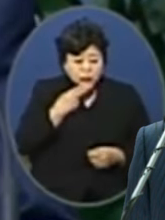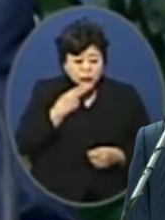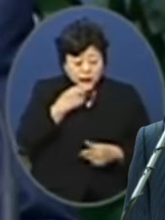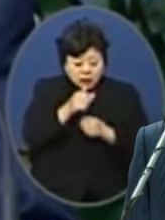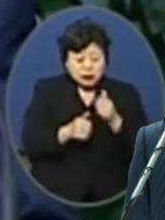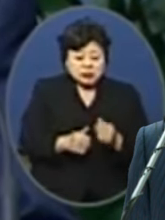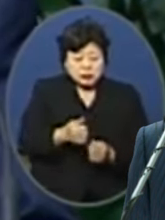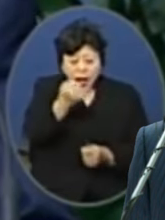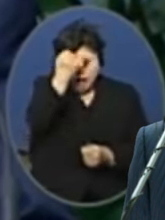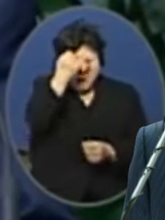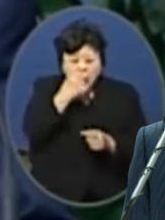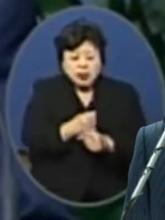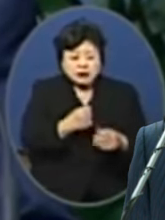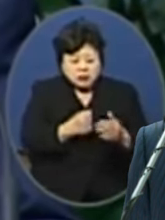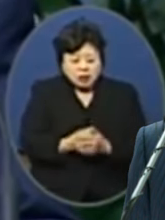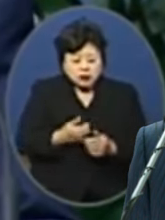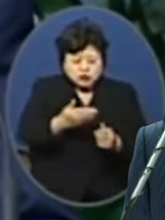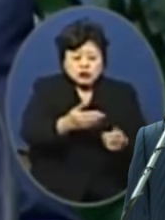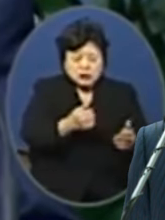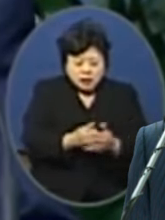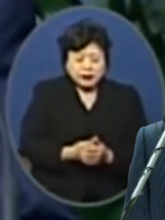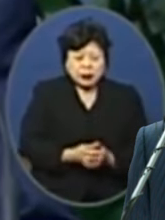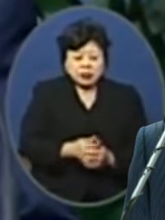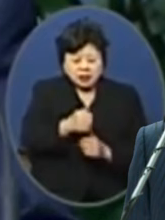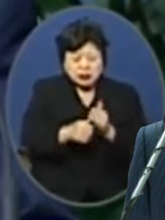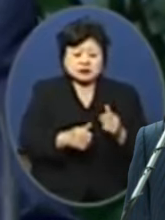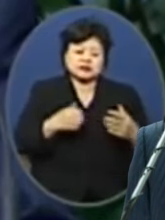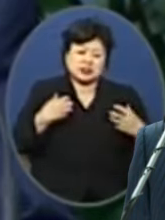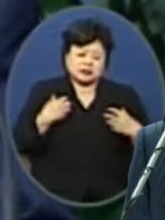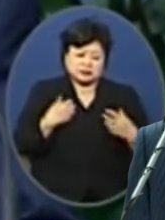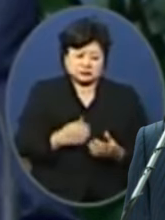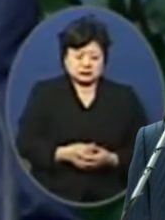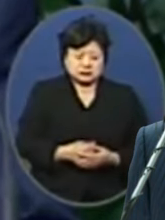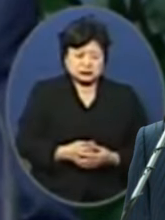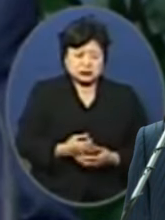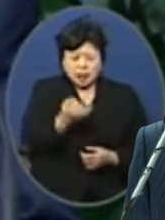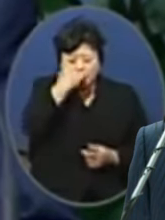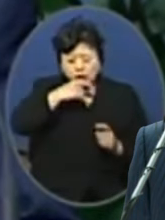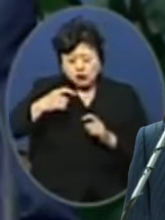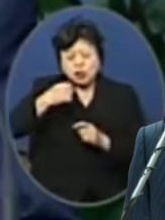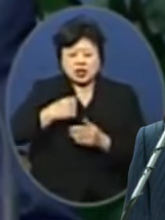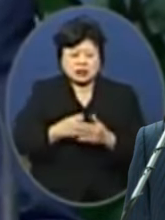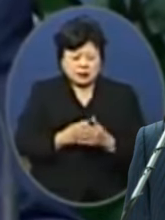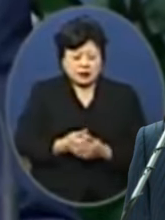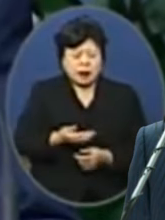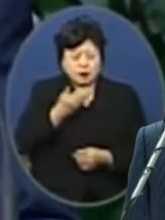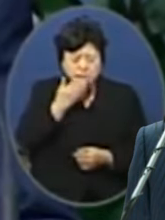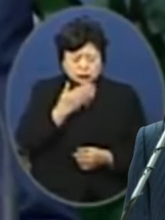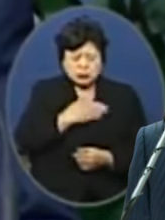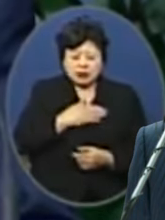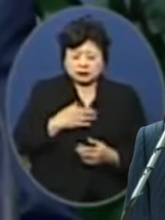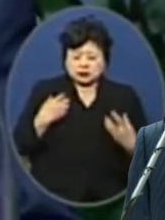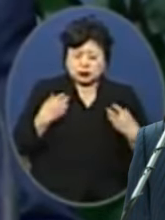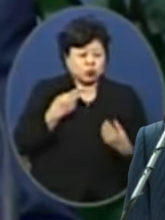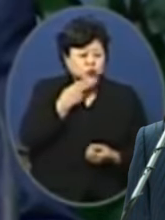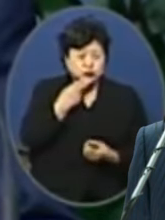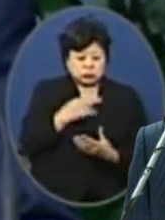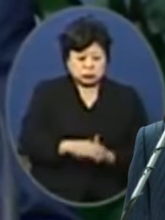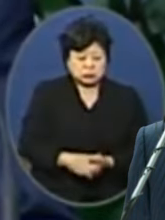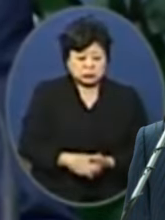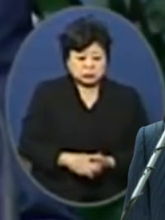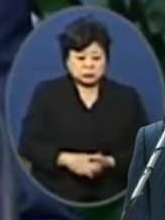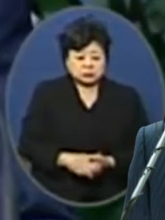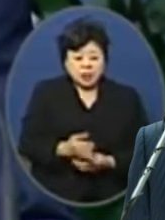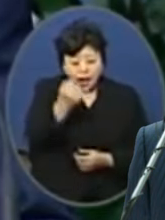하나님이 하와를 만들어서 내게 주었기 때문에 하나님께 있고 하와가 나를 꾀에서 나를 먹였기 때문에 하와에게 있고 나는 책임이 없습니다